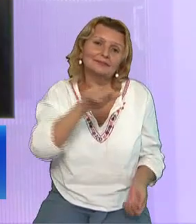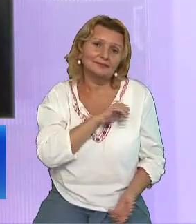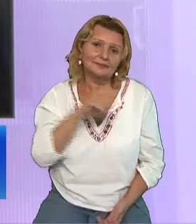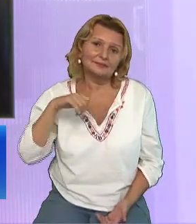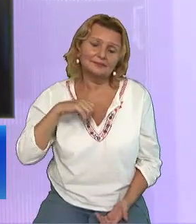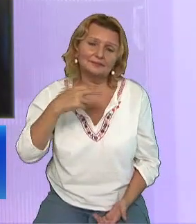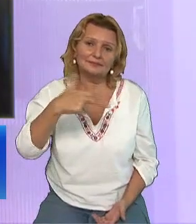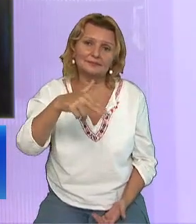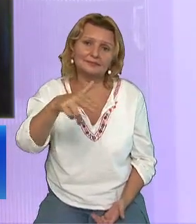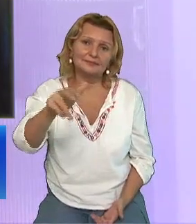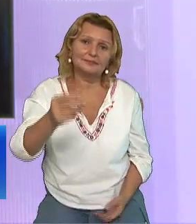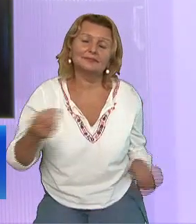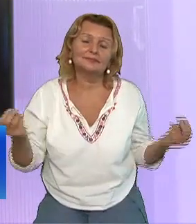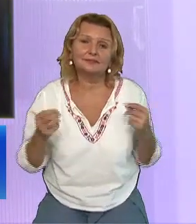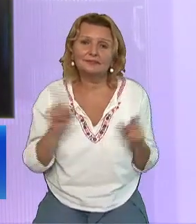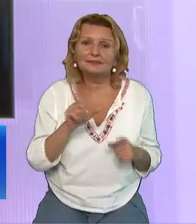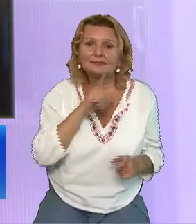El nu vrea să dea buznă în sufletul tău